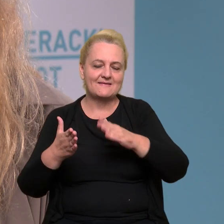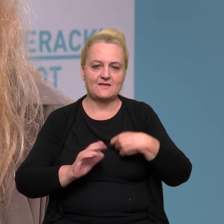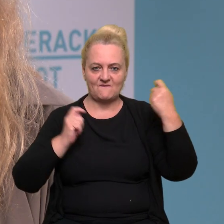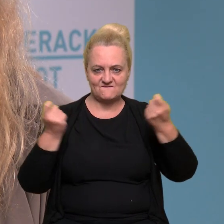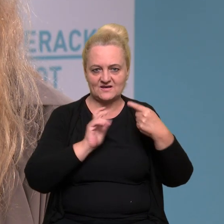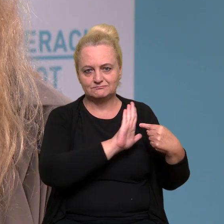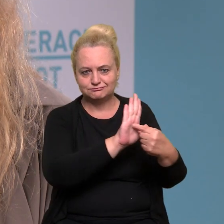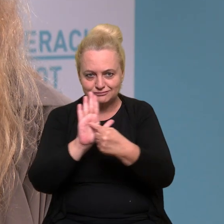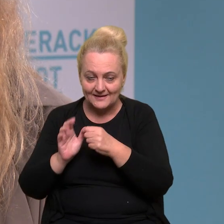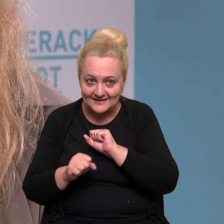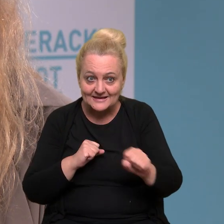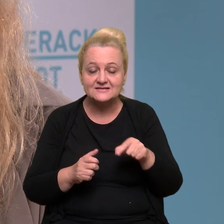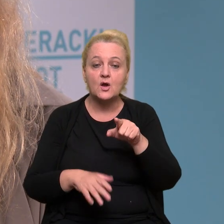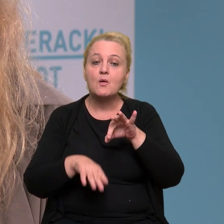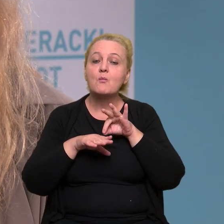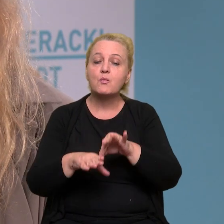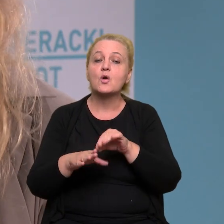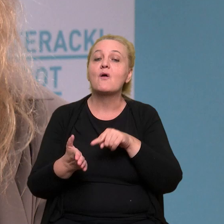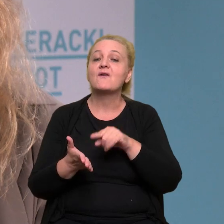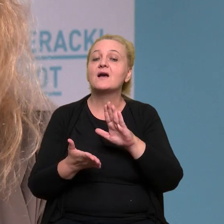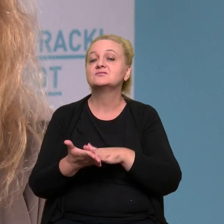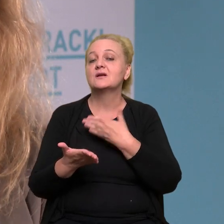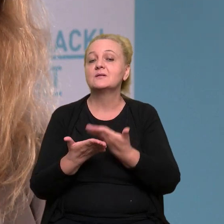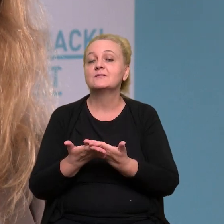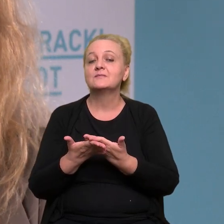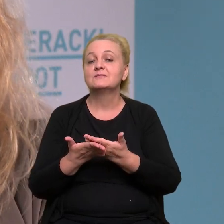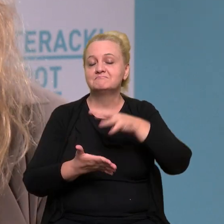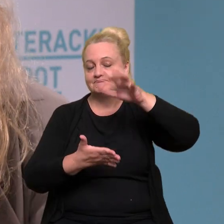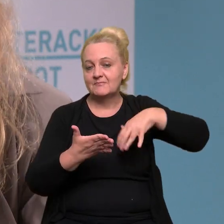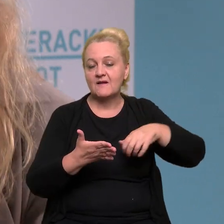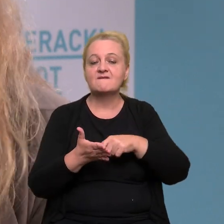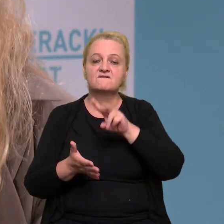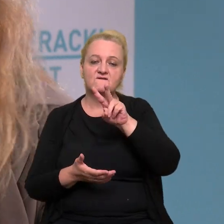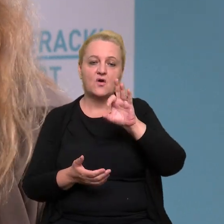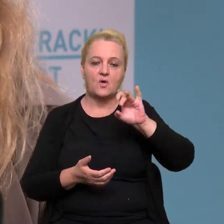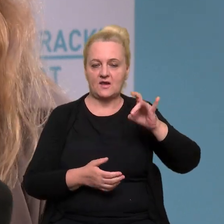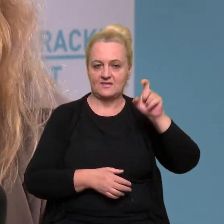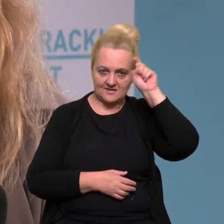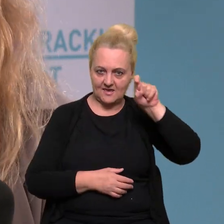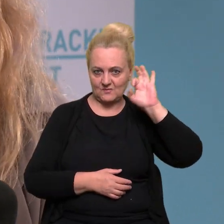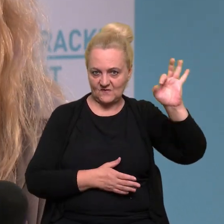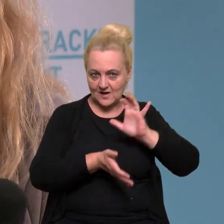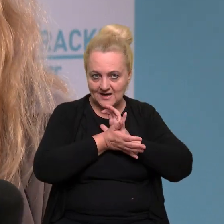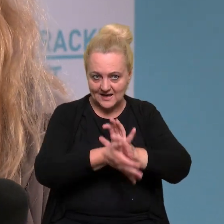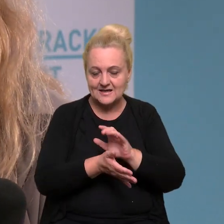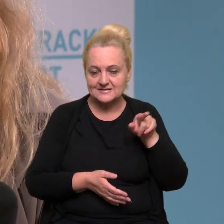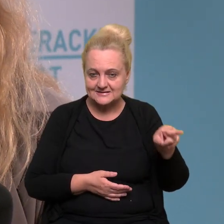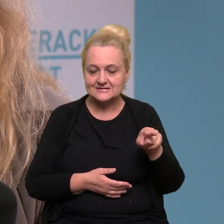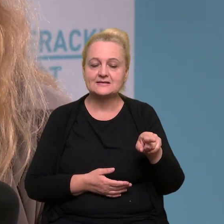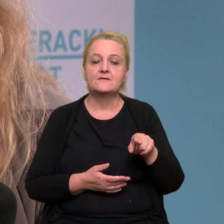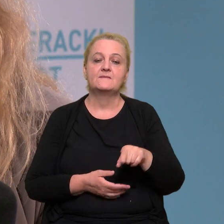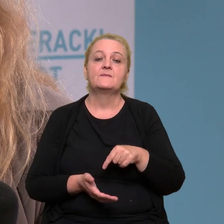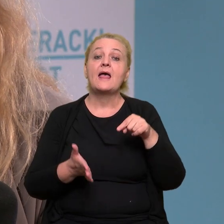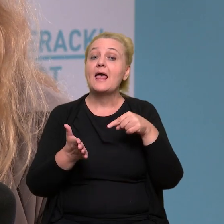festiwalach. Prowadzi kolumnę na przykład w czasopiśmie Vogue w niemieckiej wersji, w niemieckim wydaniu